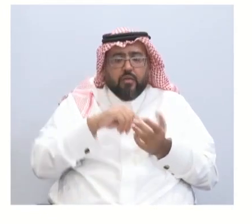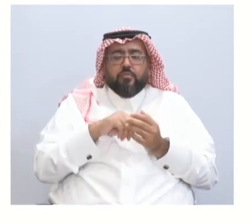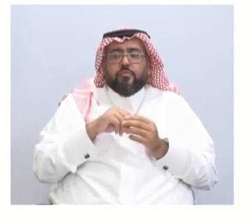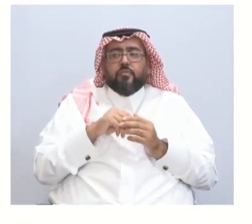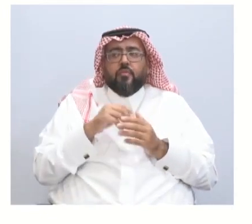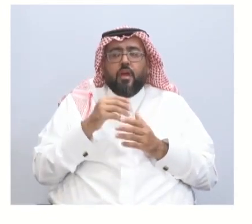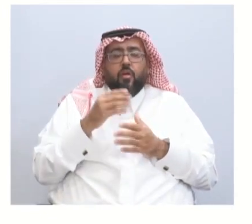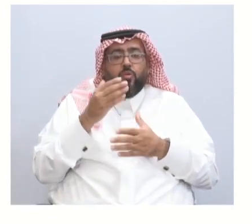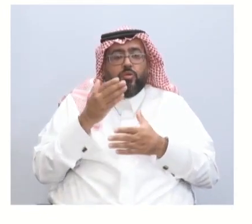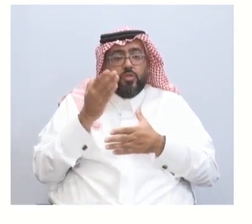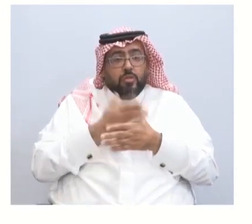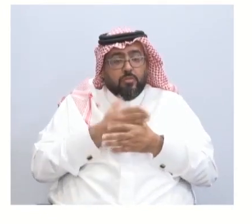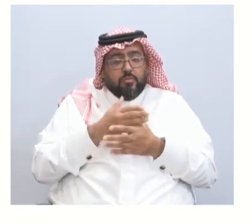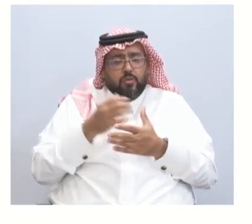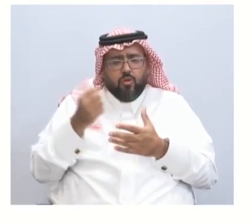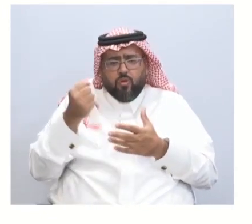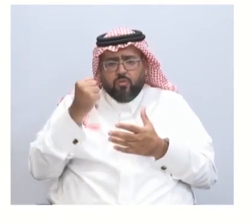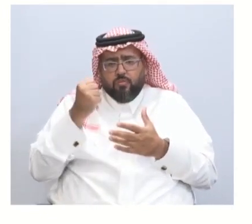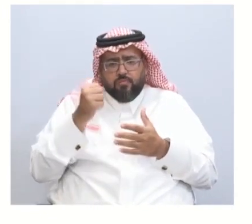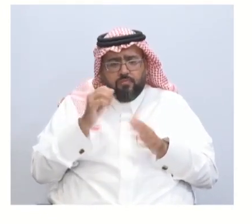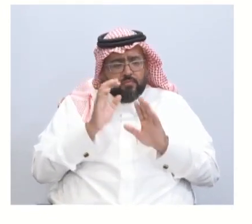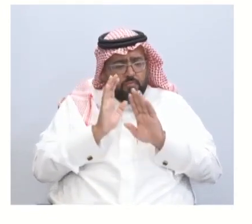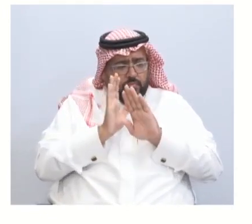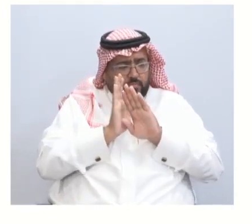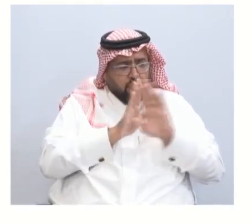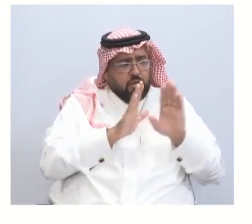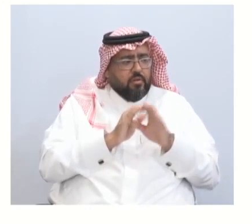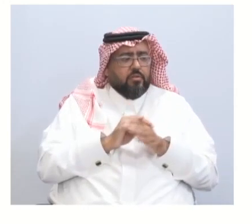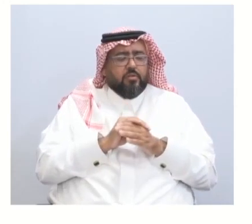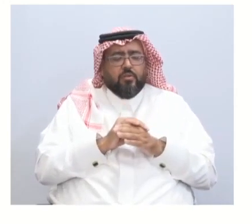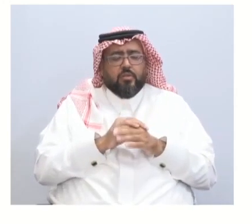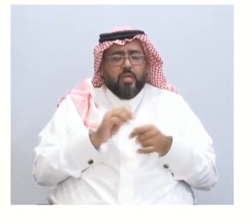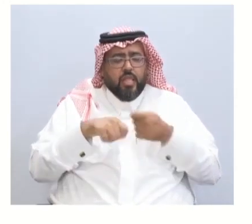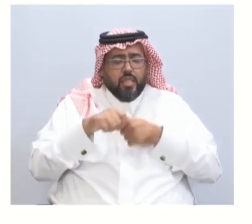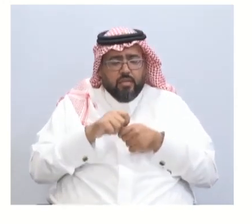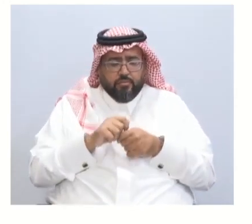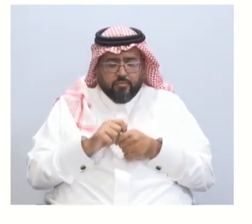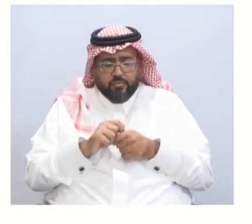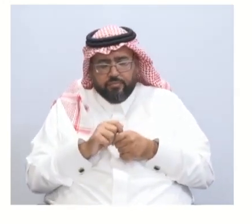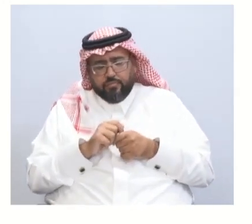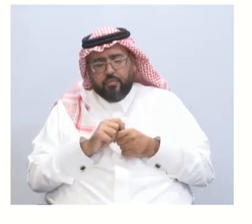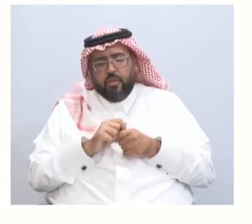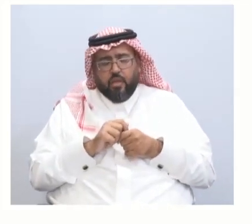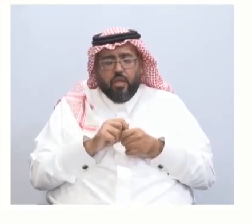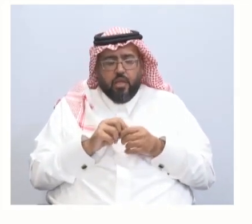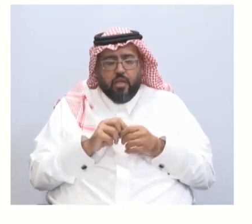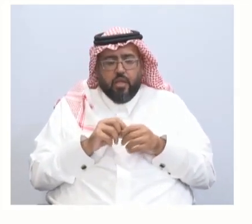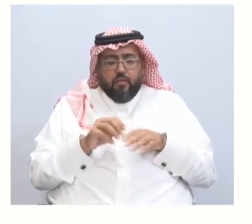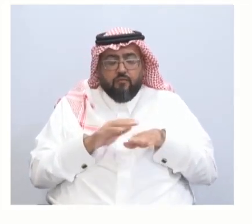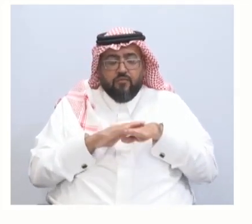يكون هو القوه المسؤوله عن ذلك بحسب اعتقاده غير ان